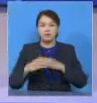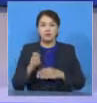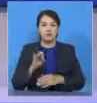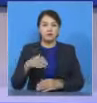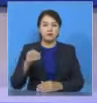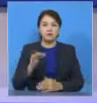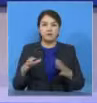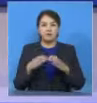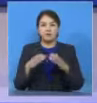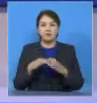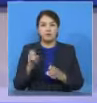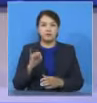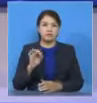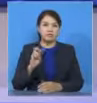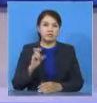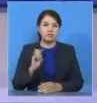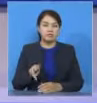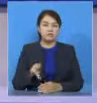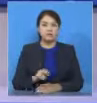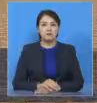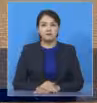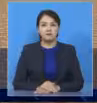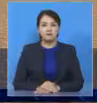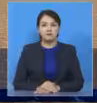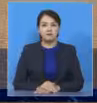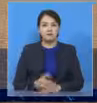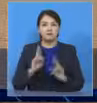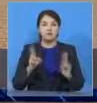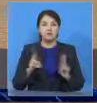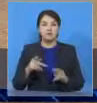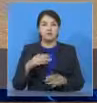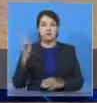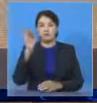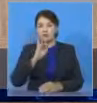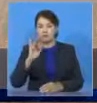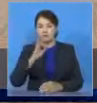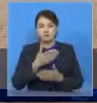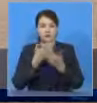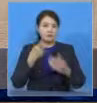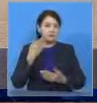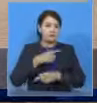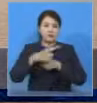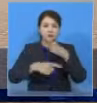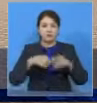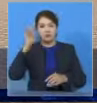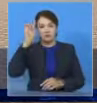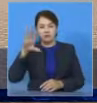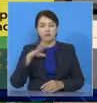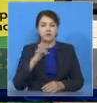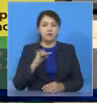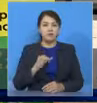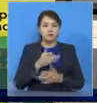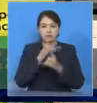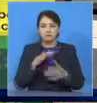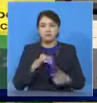мемориального комплекса «Дожжан Хазрет». Кто не чтит свою историю, тот не имеет будущего. С этим известным постулатом